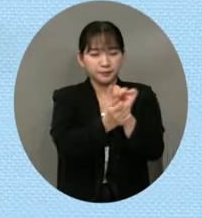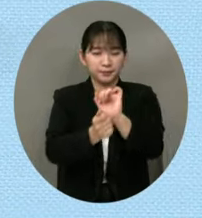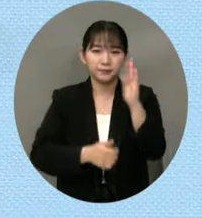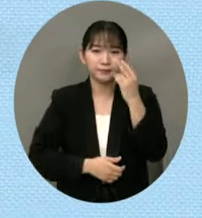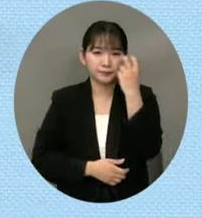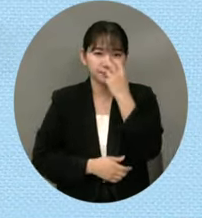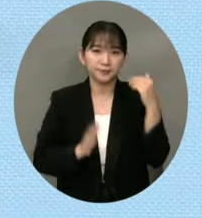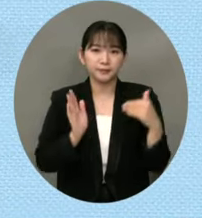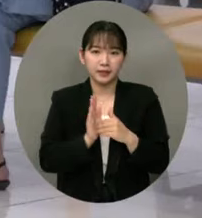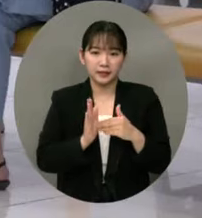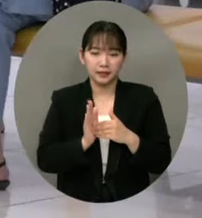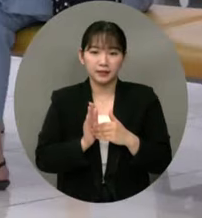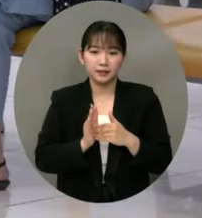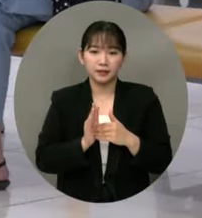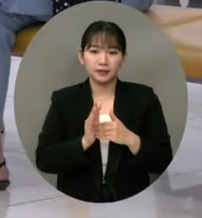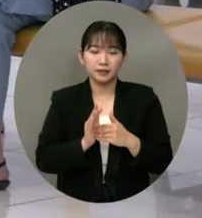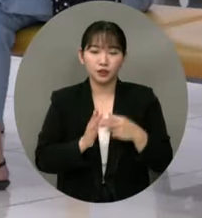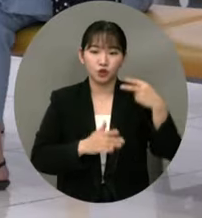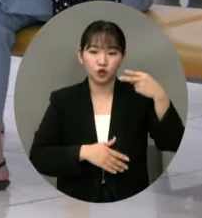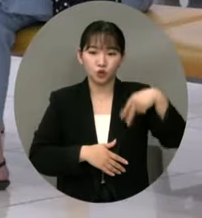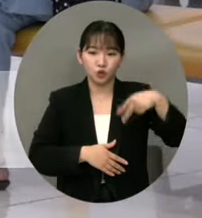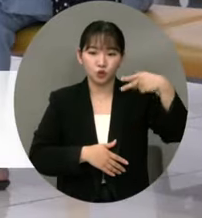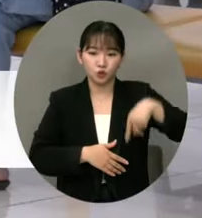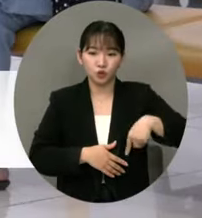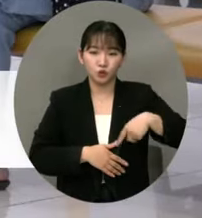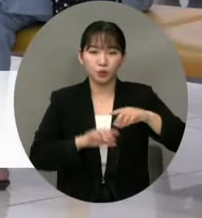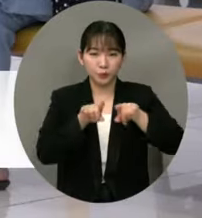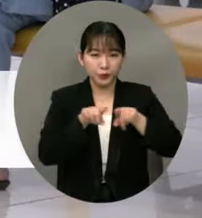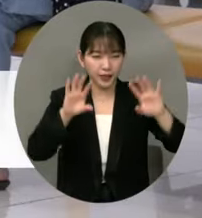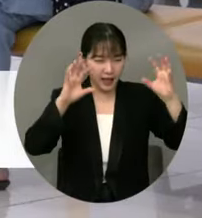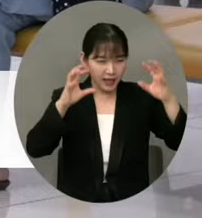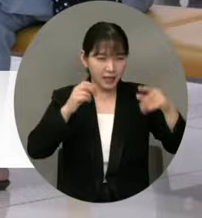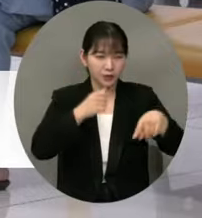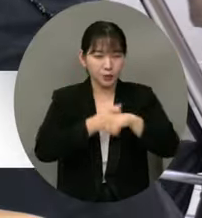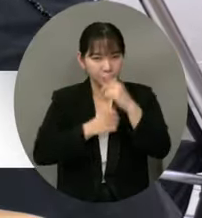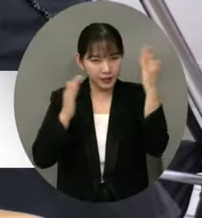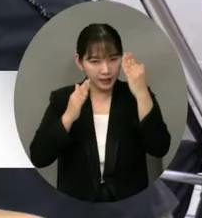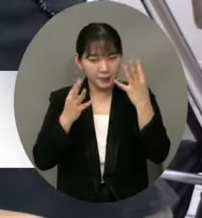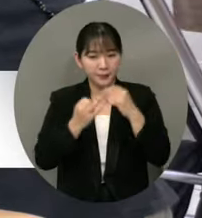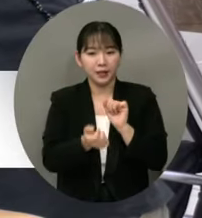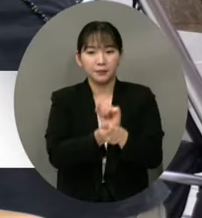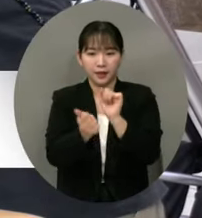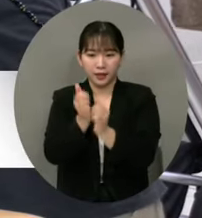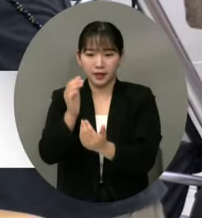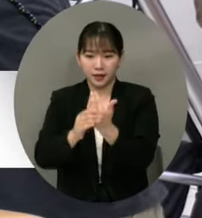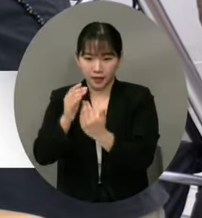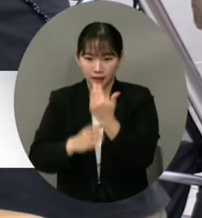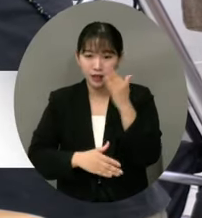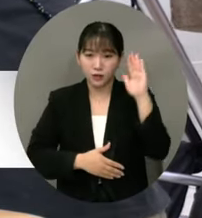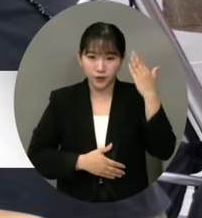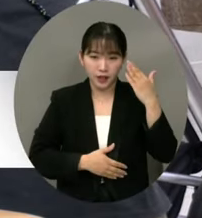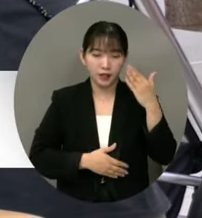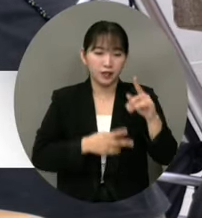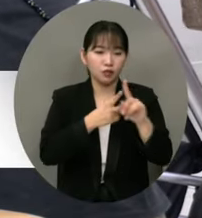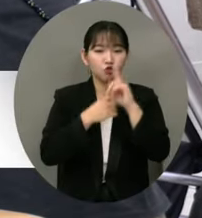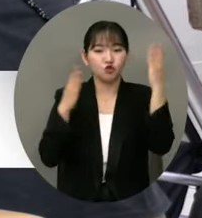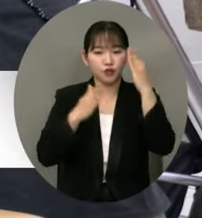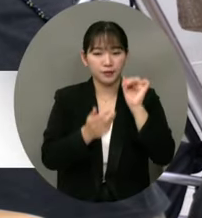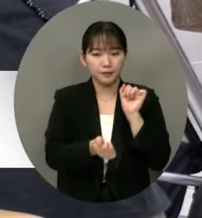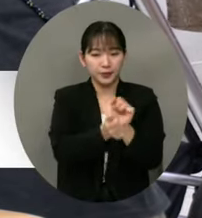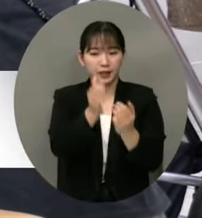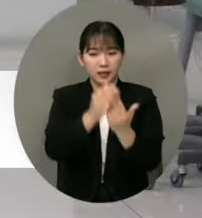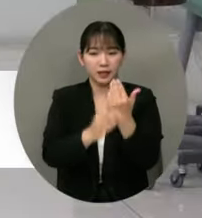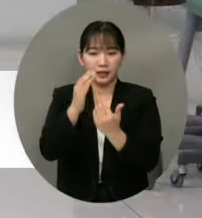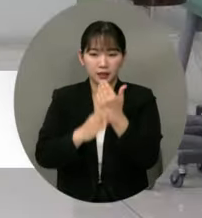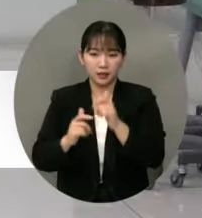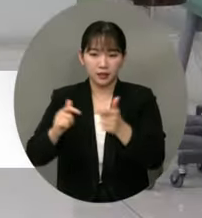것으로 집계됐습니다. 수두는 보통 영유아와 초등학생에게 많이 발생하는데 최근에는 중학생도 감염되는